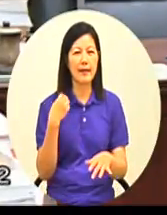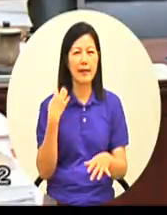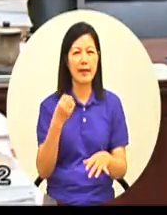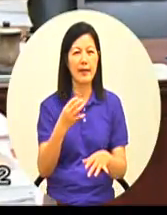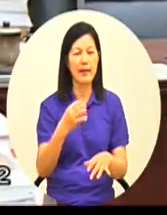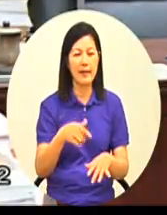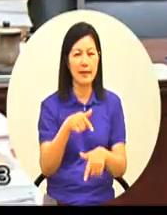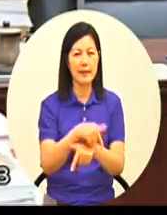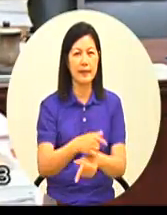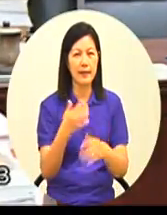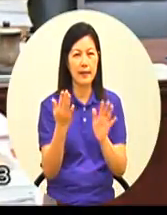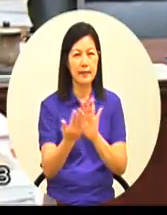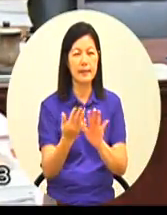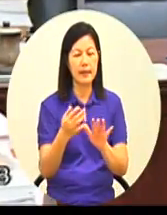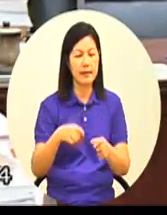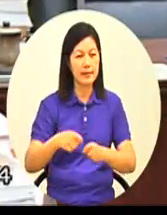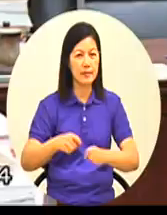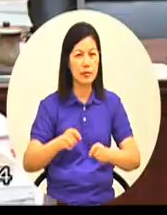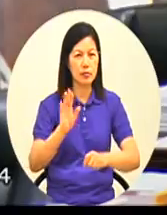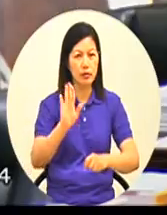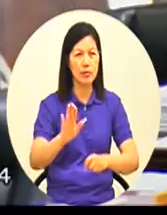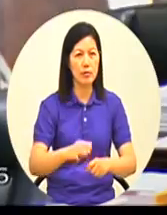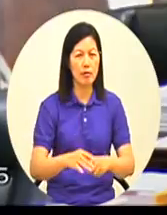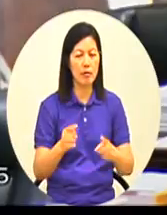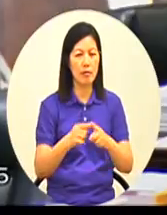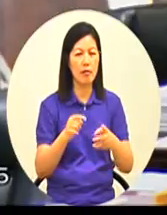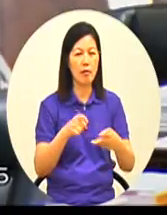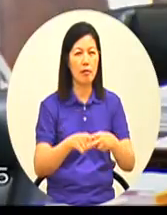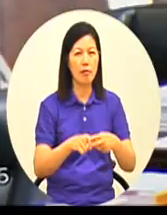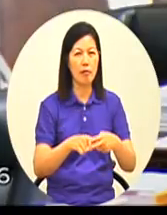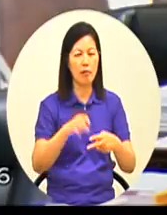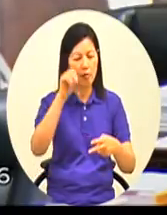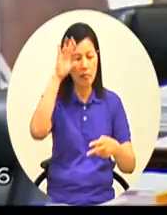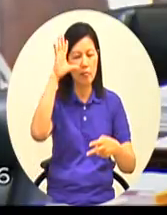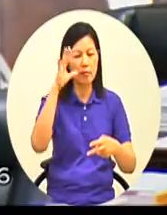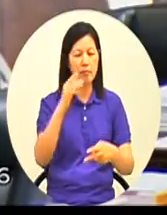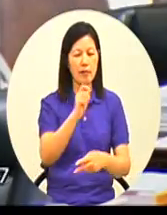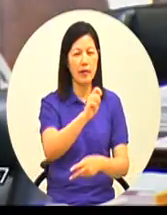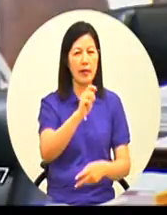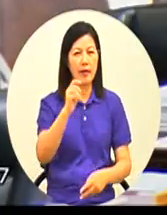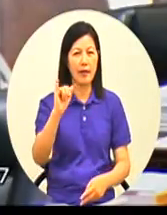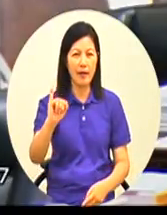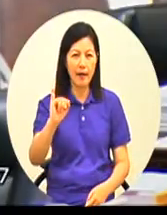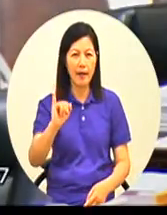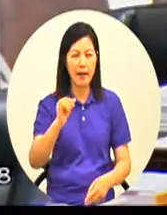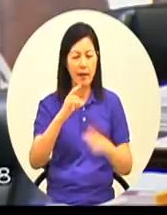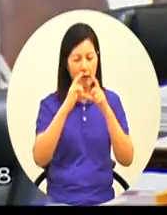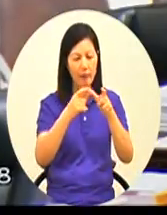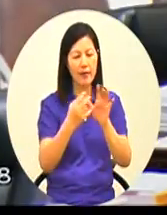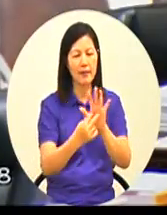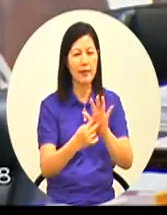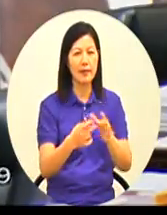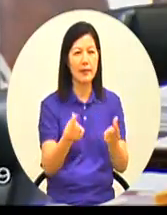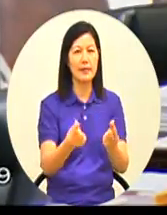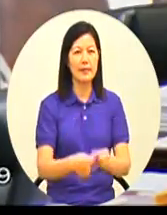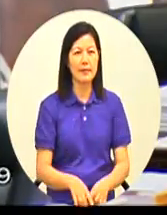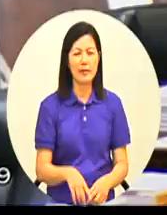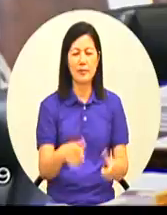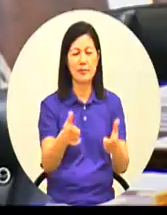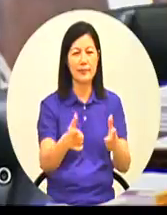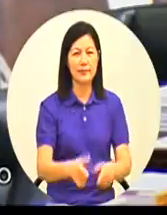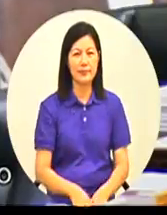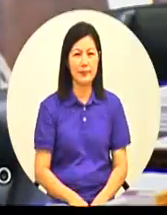在有南向政策，变成说好像是人工智慧 AI 自动回答哦。我现在不是在谈这个